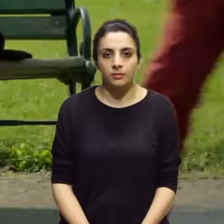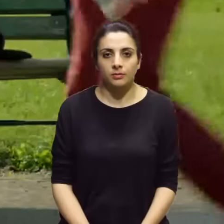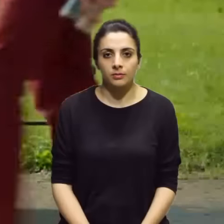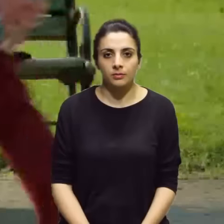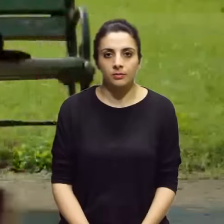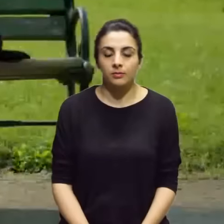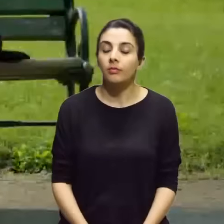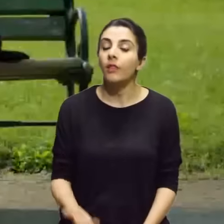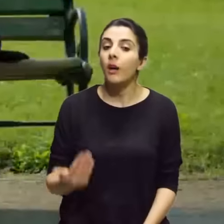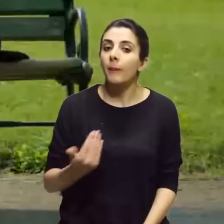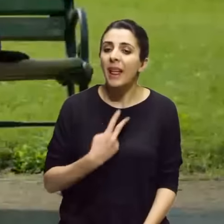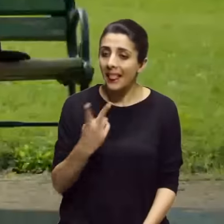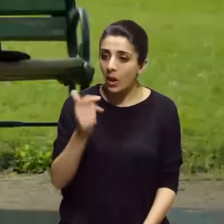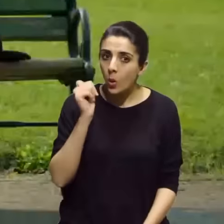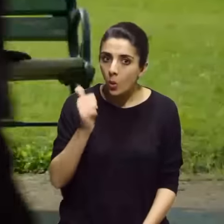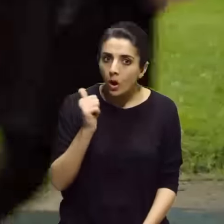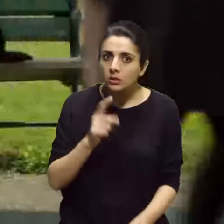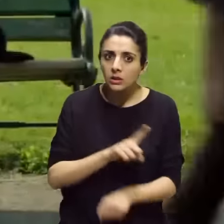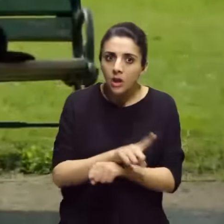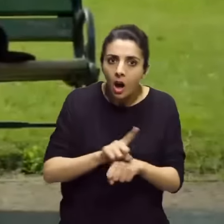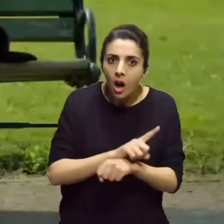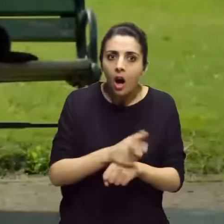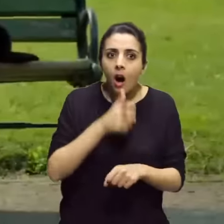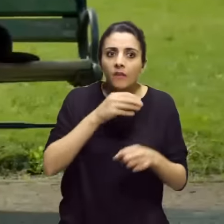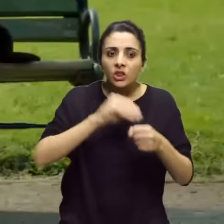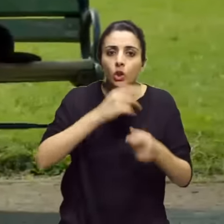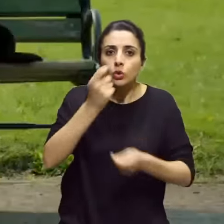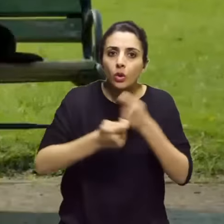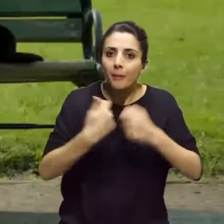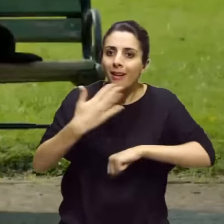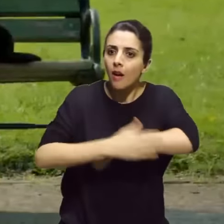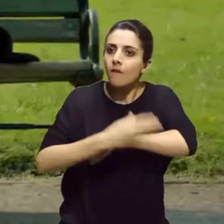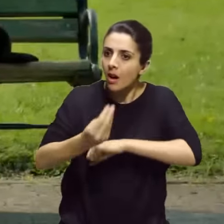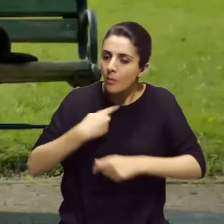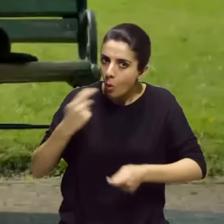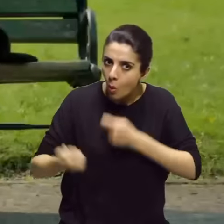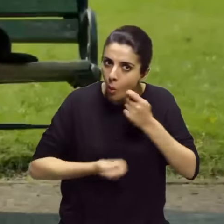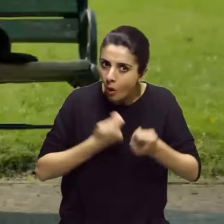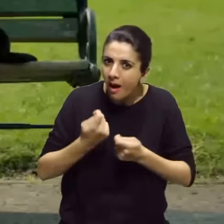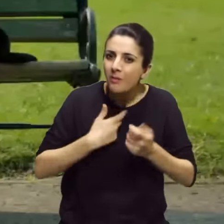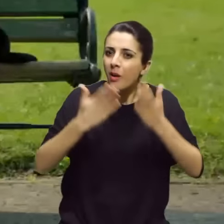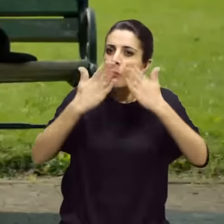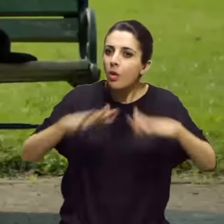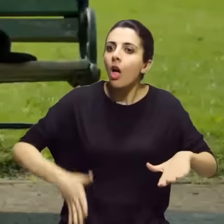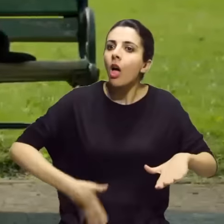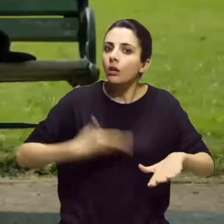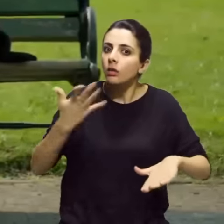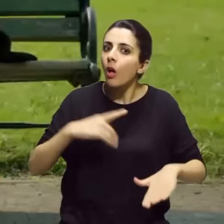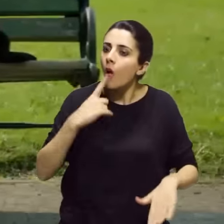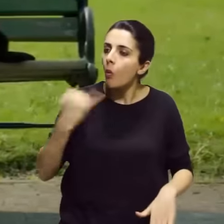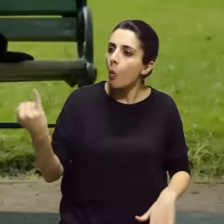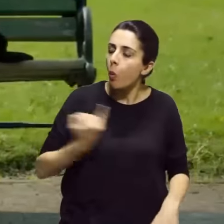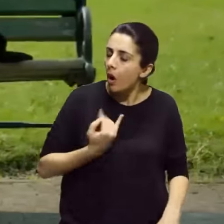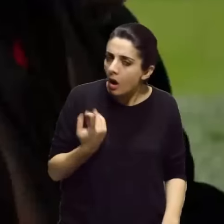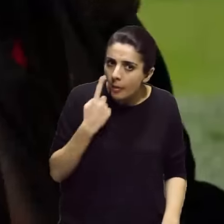Okul bahçesi. Ya ben iki gündür kaç saatimi o kantinde harcıyorum sırf onlara yardım edeyim diye. Fırtınada gemileri batmasın diye dümene geçiyorum. Sonra bana söylediğin